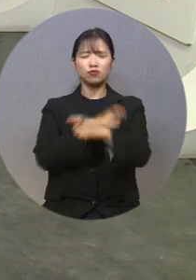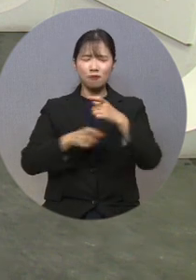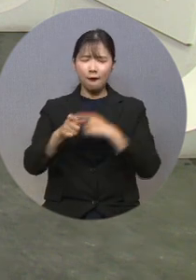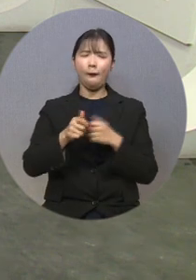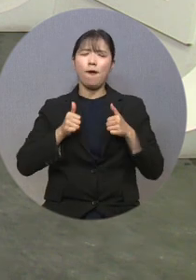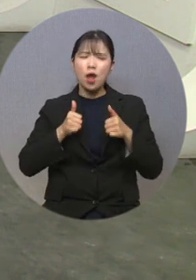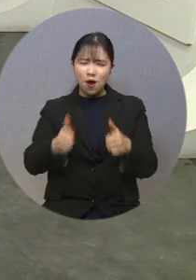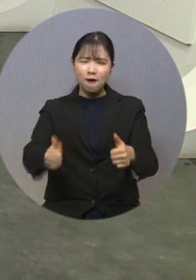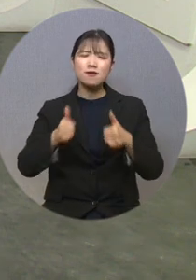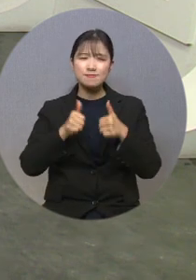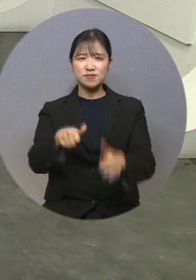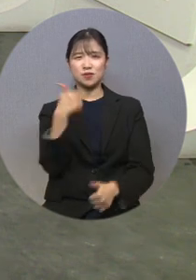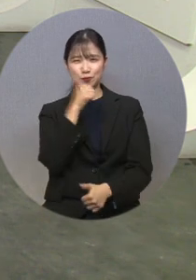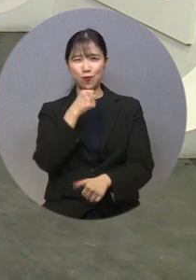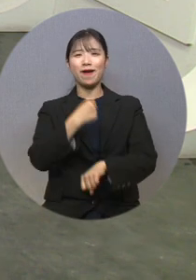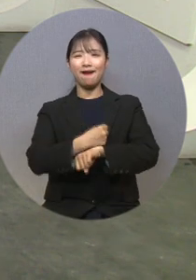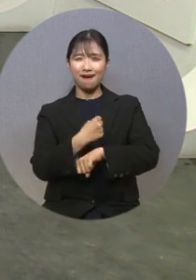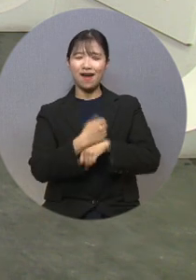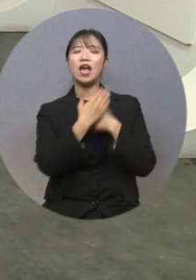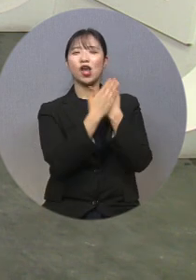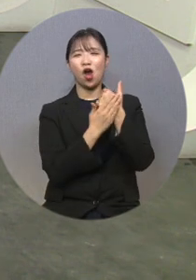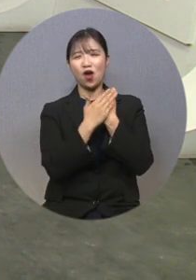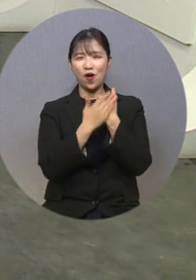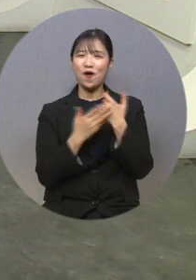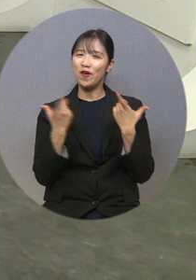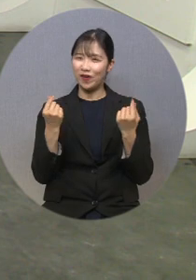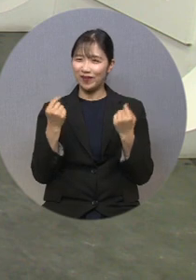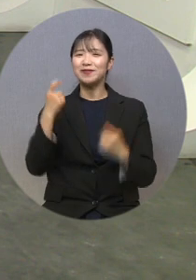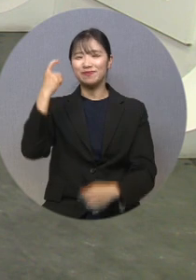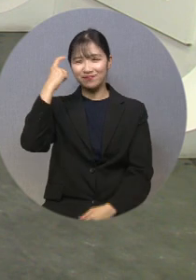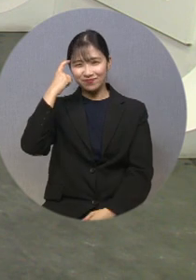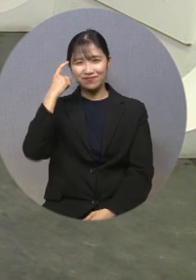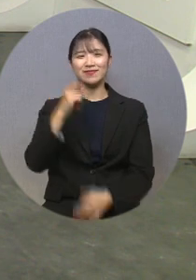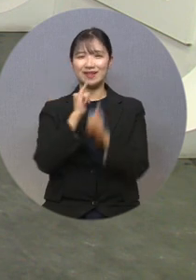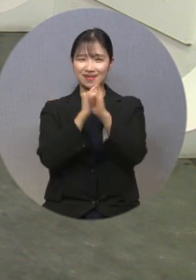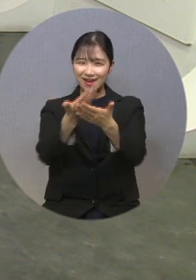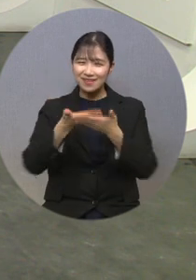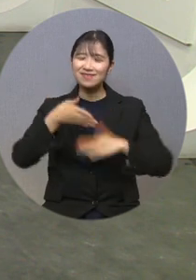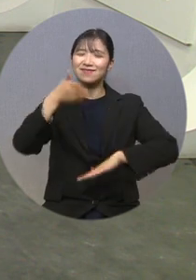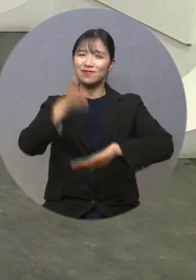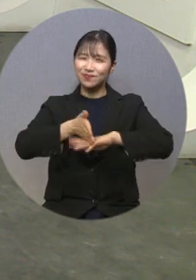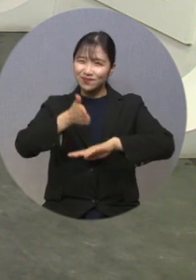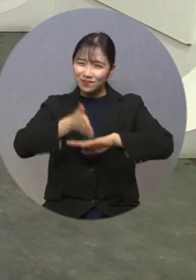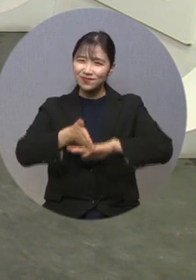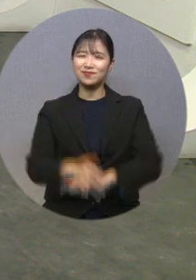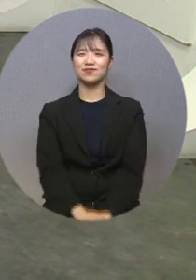우리 먹거리를 소개하라는 격려의 의미로 받아들이겠습니다. 상 주셔서 고맙습니다.